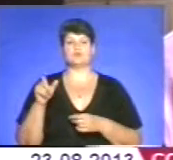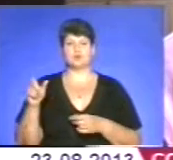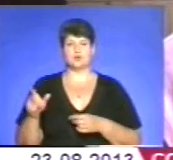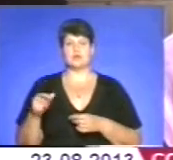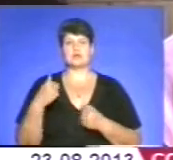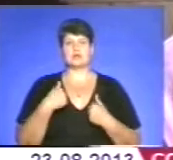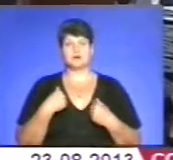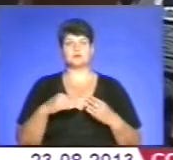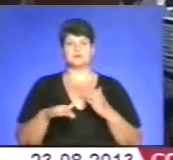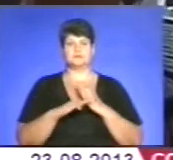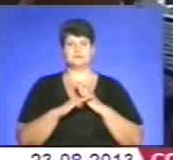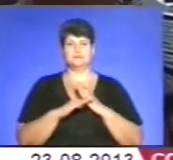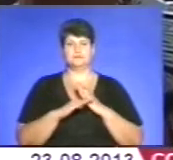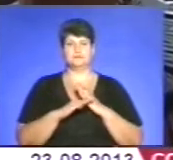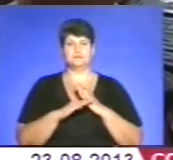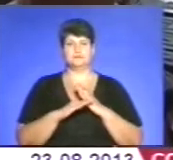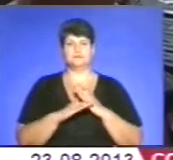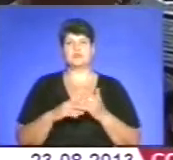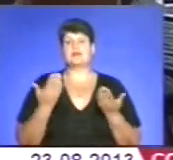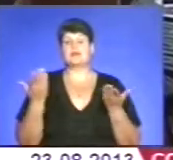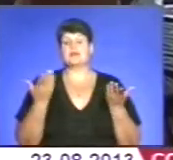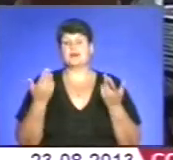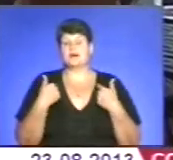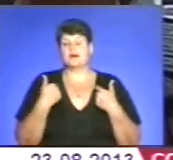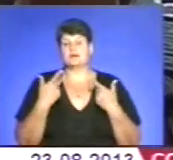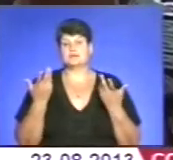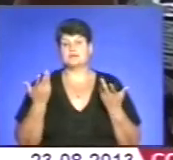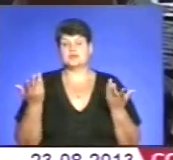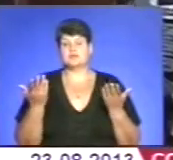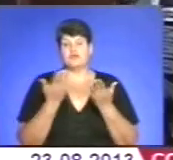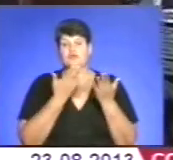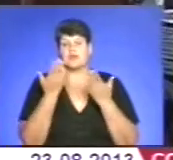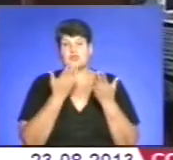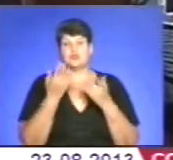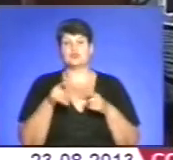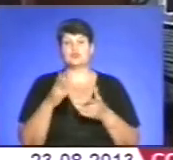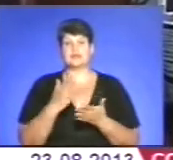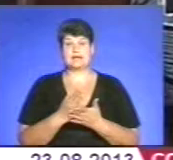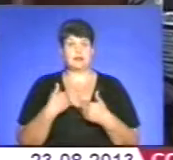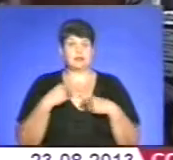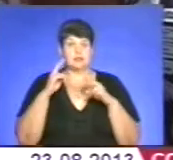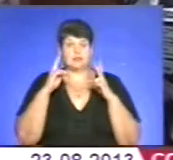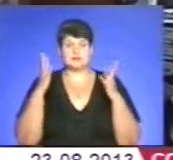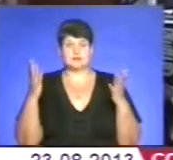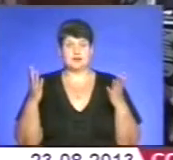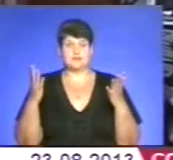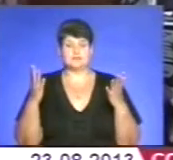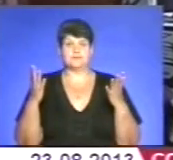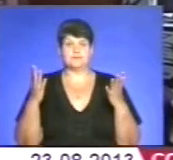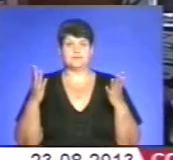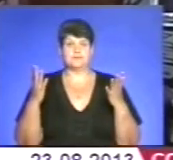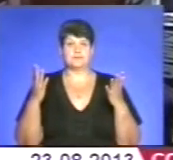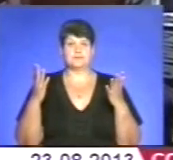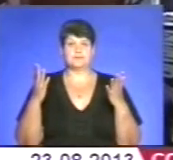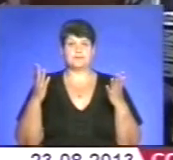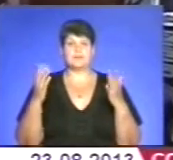так допомагають. Я десь вичитав, що тут таке є, я не знав, я вичитав і